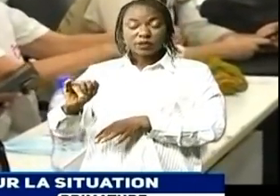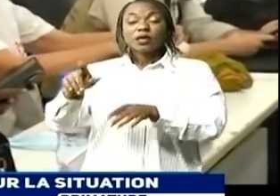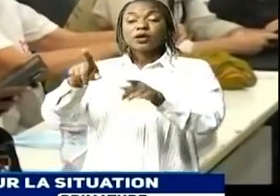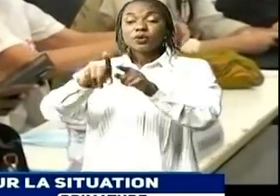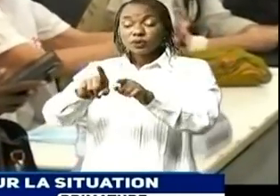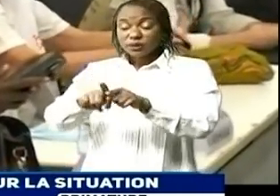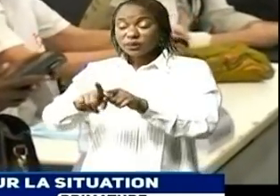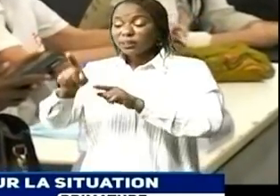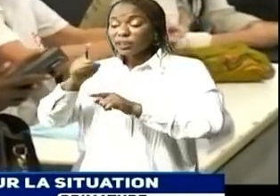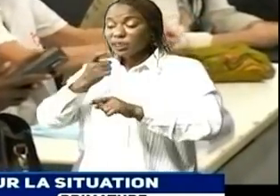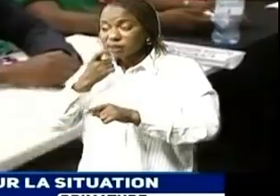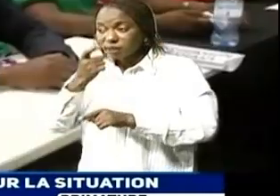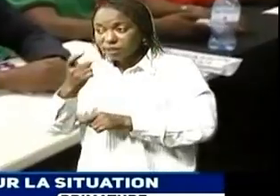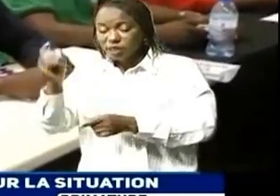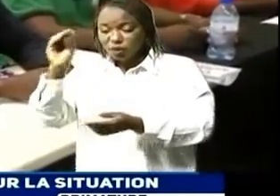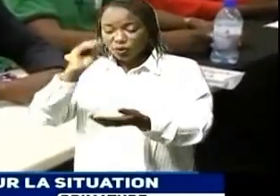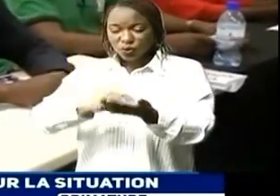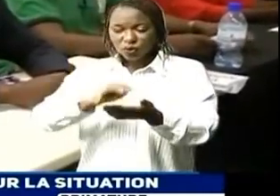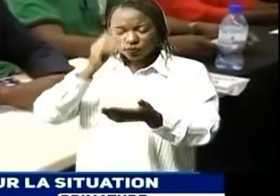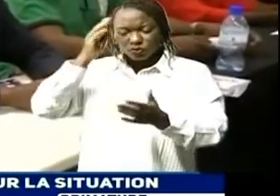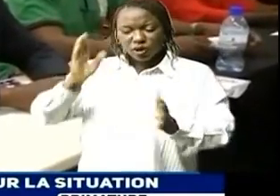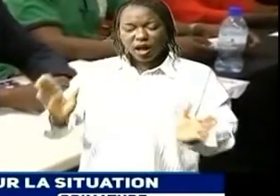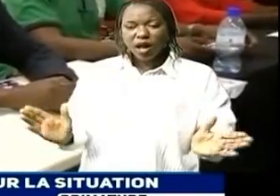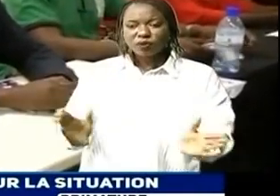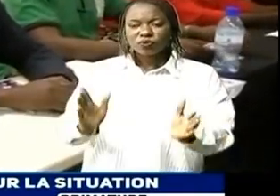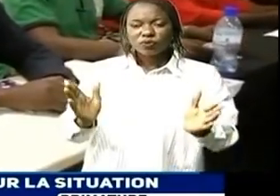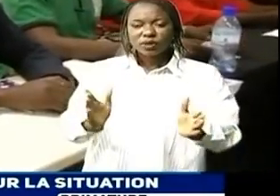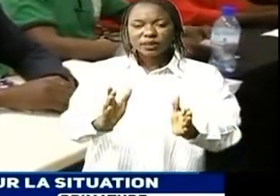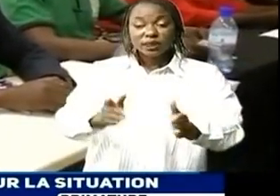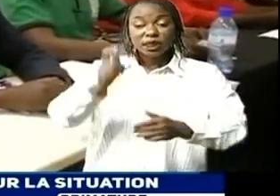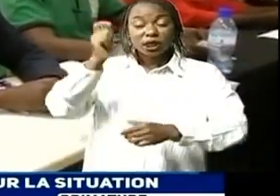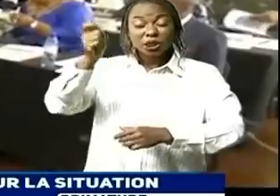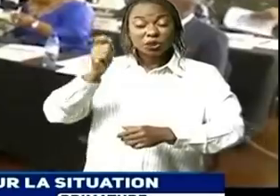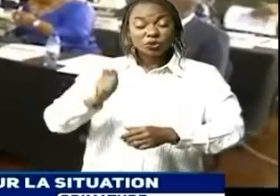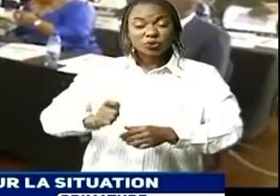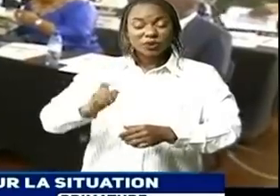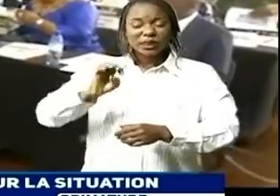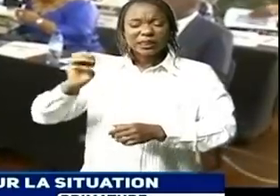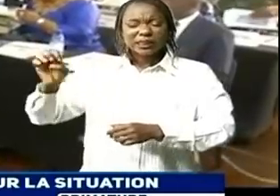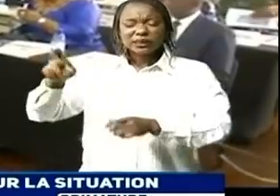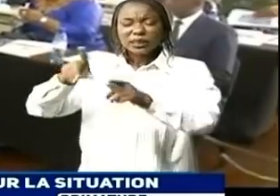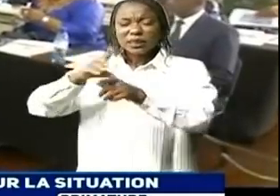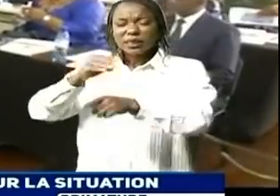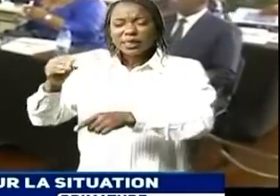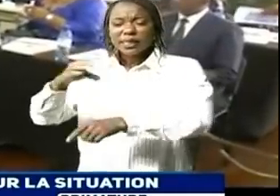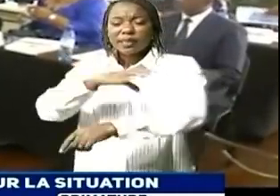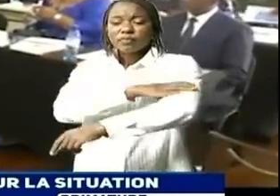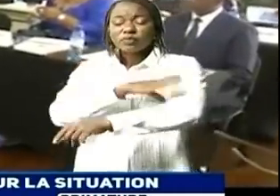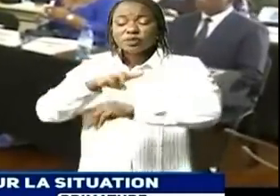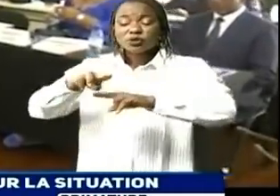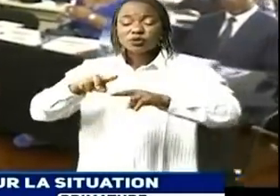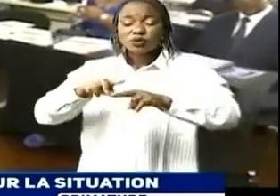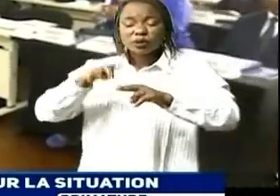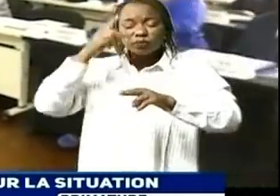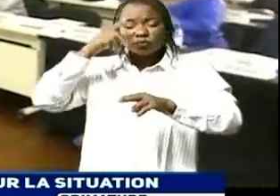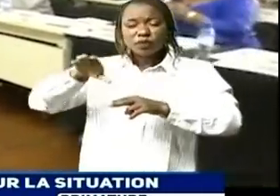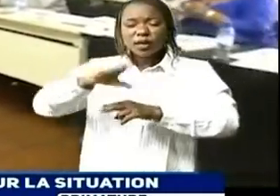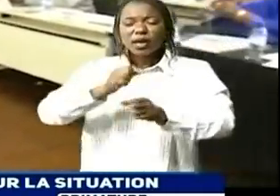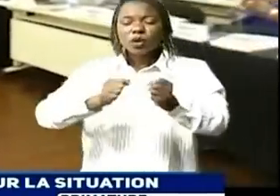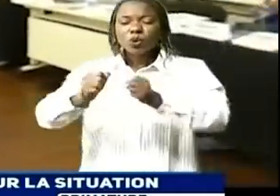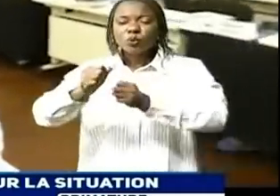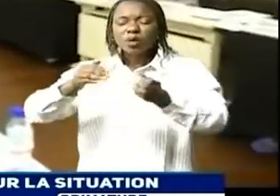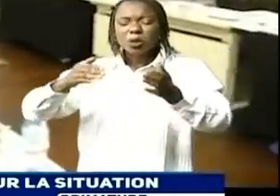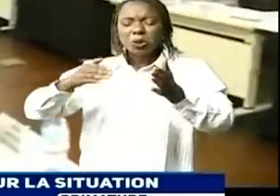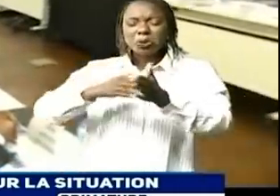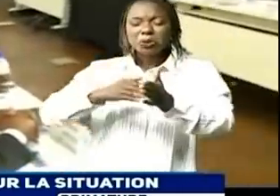province. C'était aussi pour encourager les forces armées et la police nationale congolaise pour le combat contre les